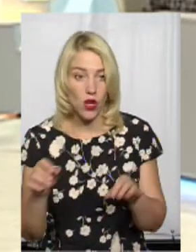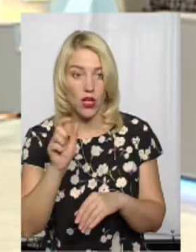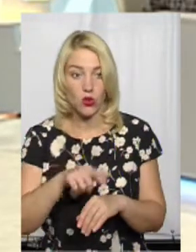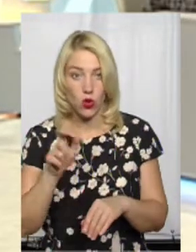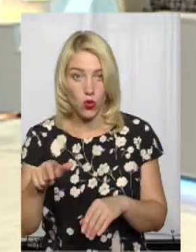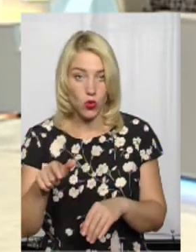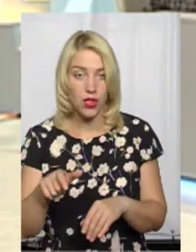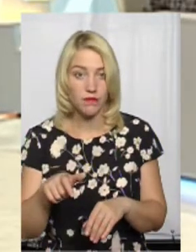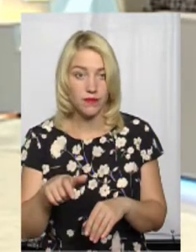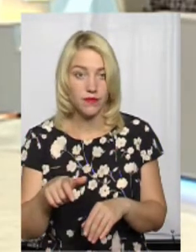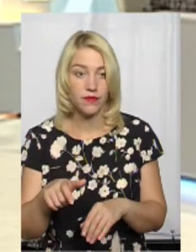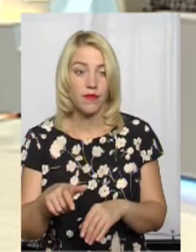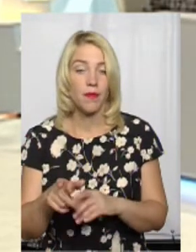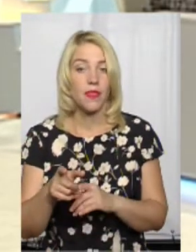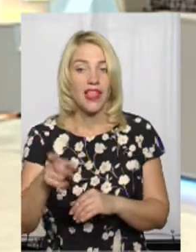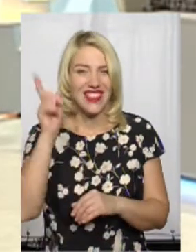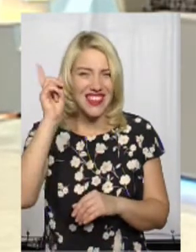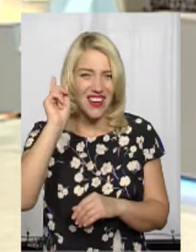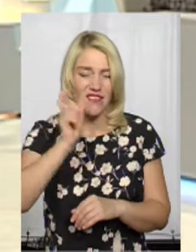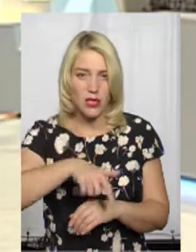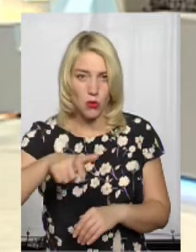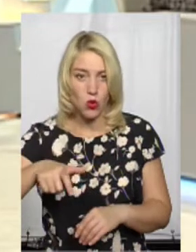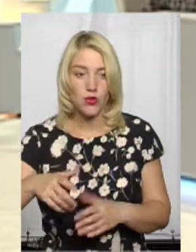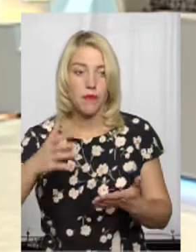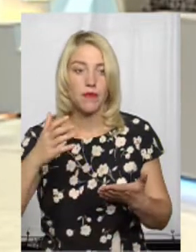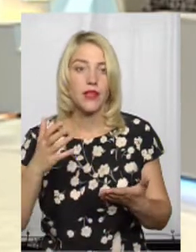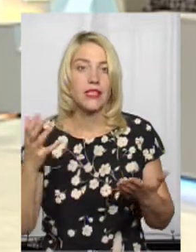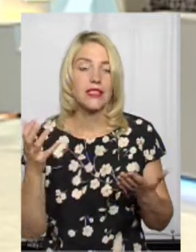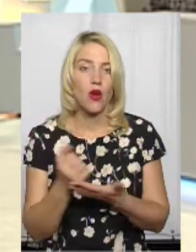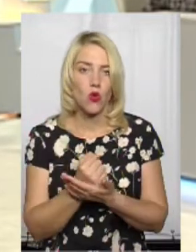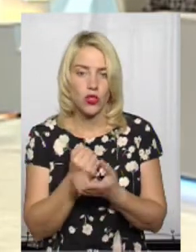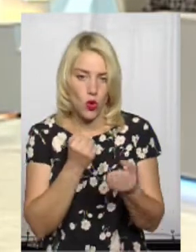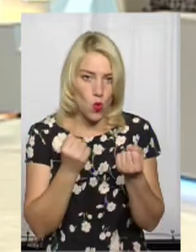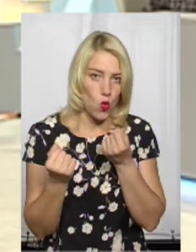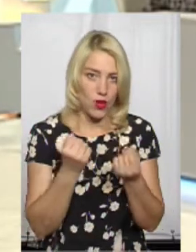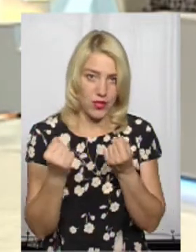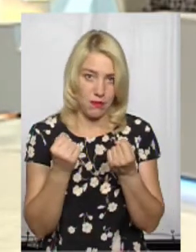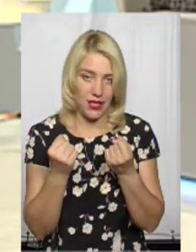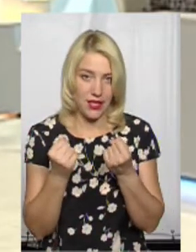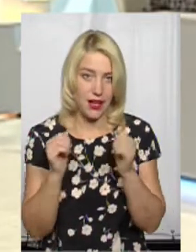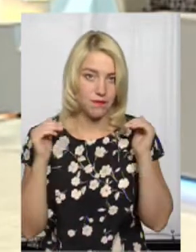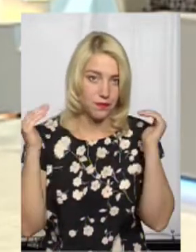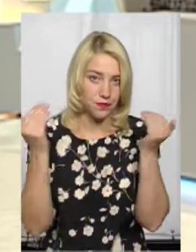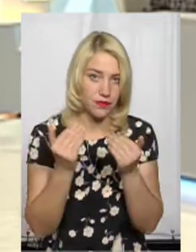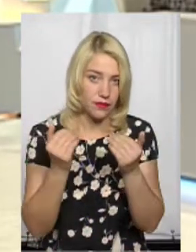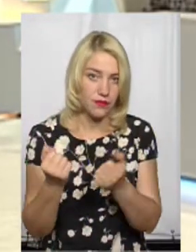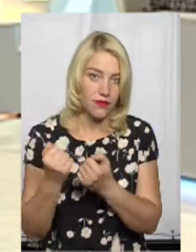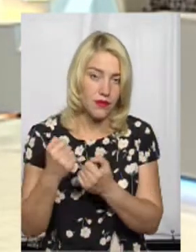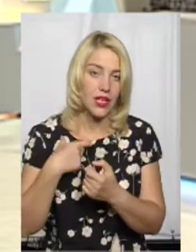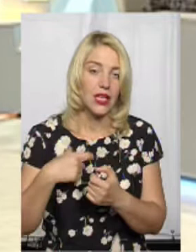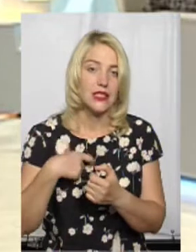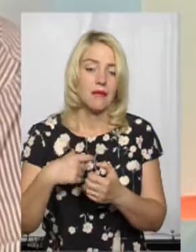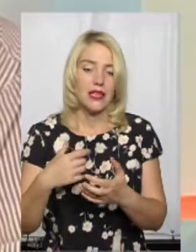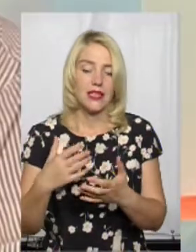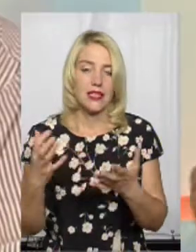дозволяли давнім людям знаходити укріплення. і зберігати